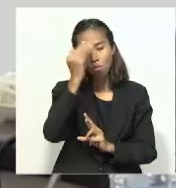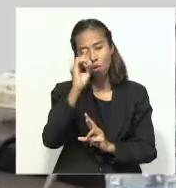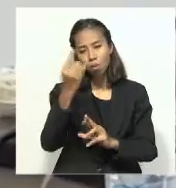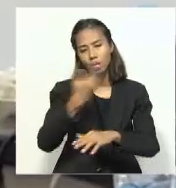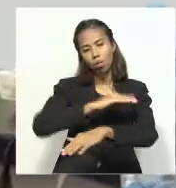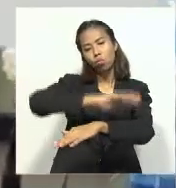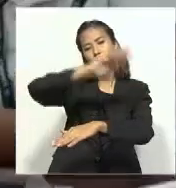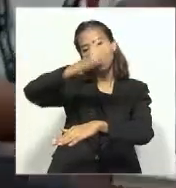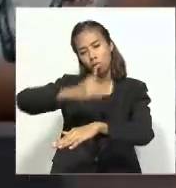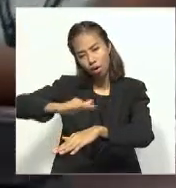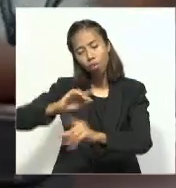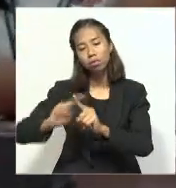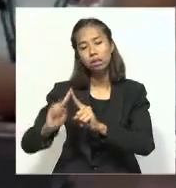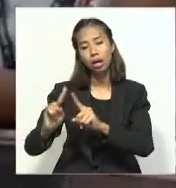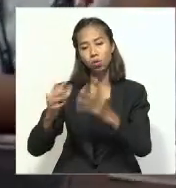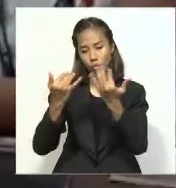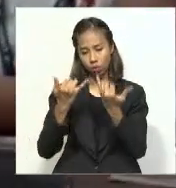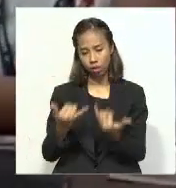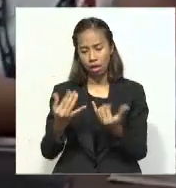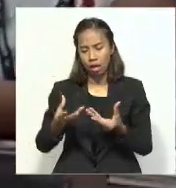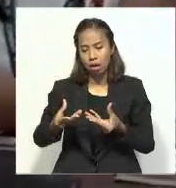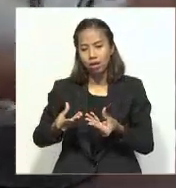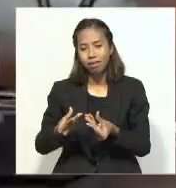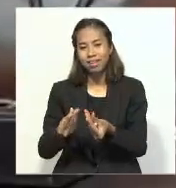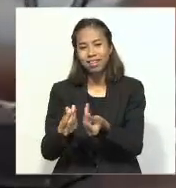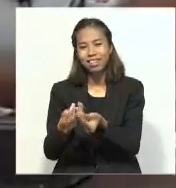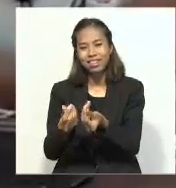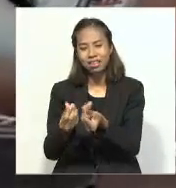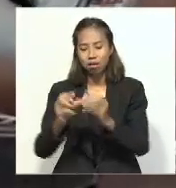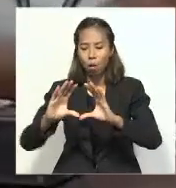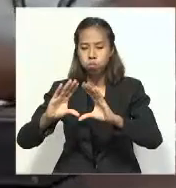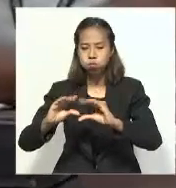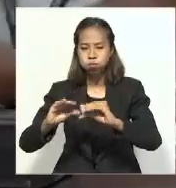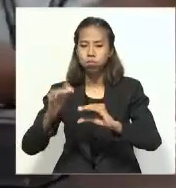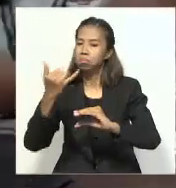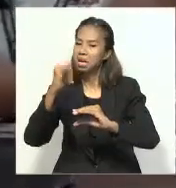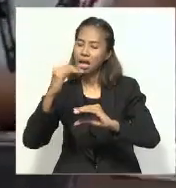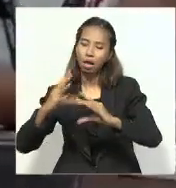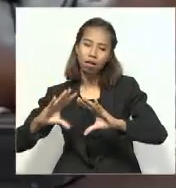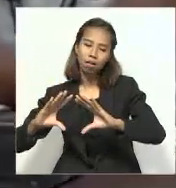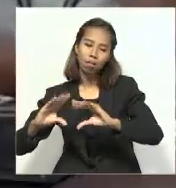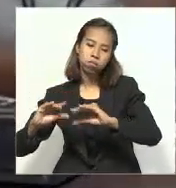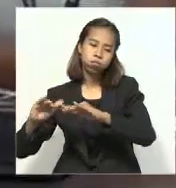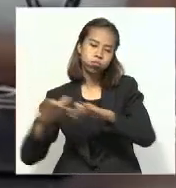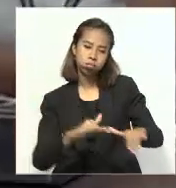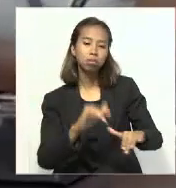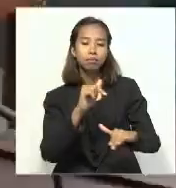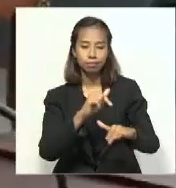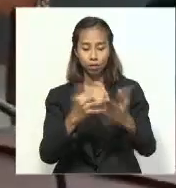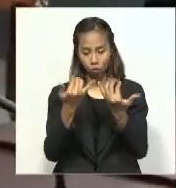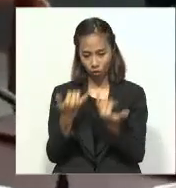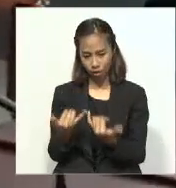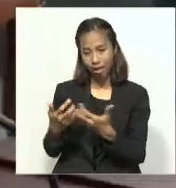ไหลเป็นหุบเขาประกอบกับตอนนี้เนี่ยดินเนี่ยอุ้มน้ำไว้มากแล้วก็อาจจะเกิดดินสไลด์ขึ้นมาได้ค่ะวันนี้จะนำเครื่